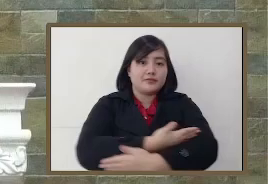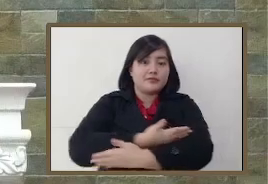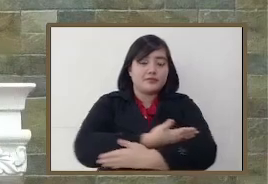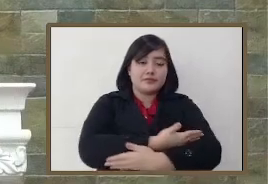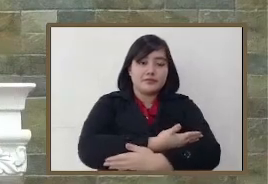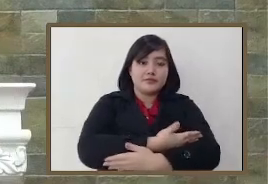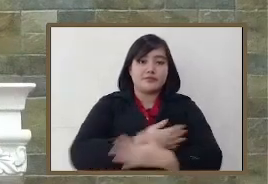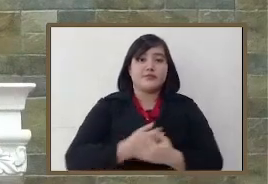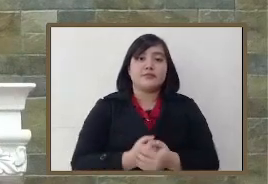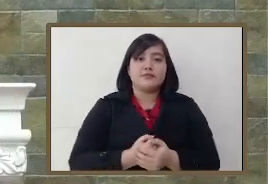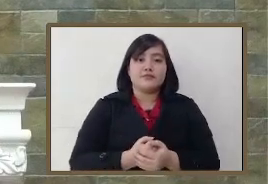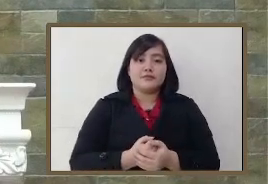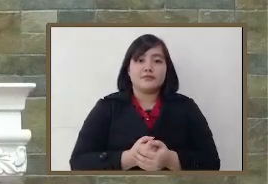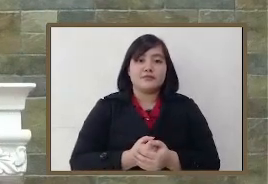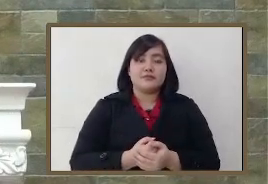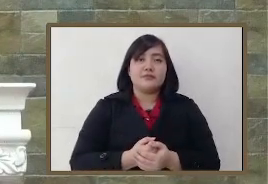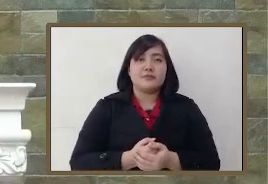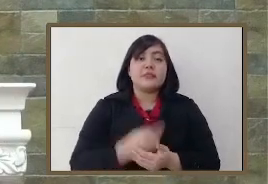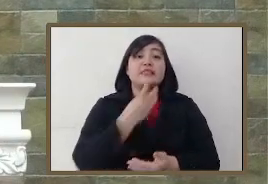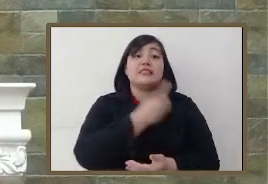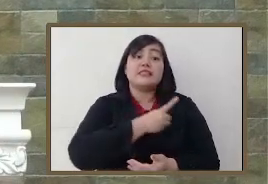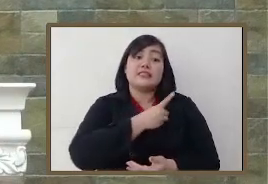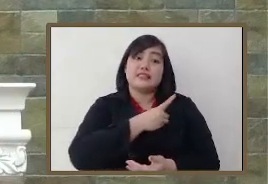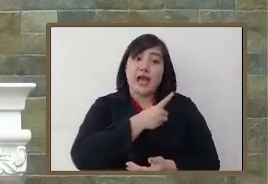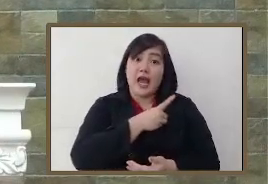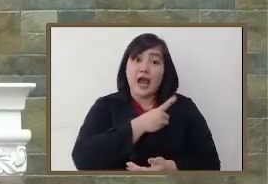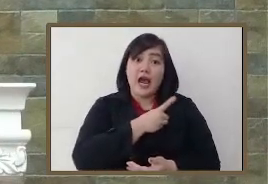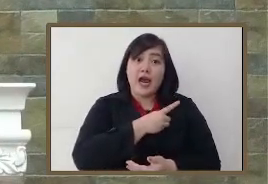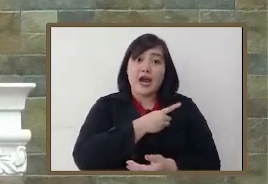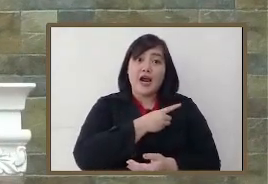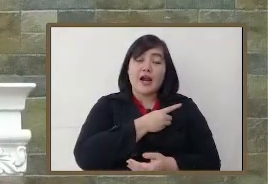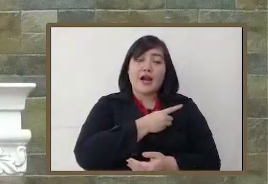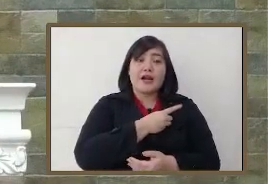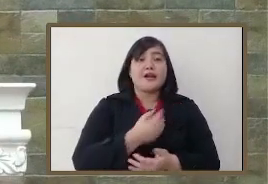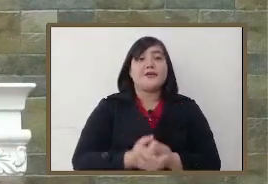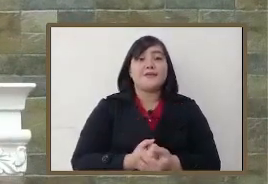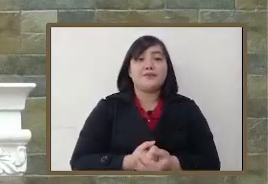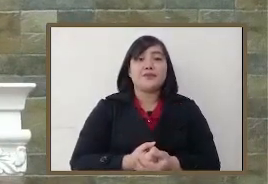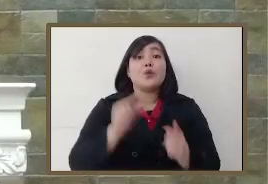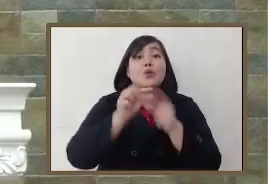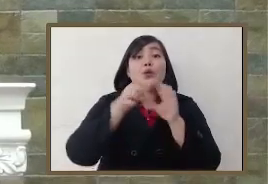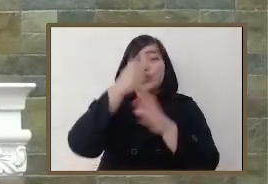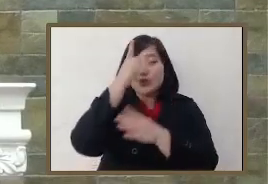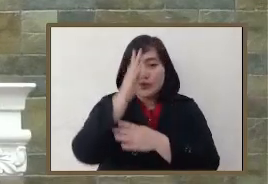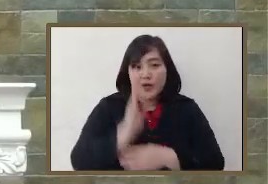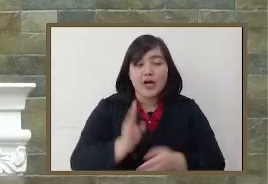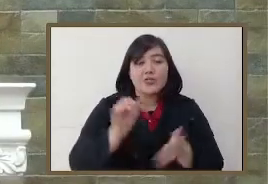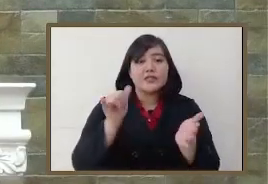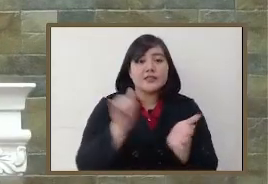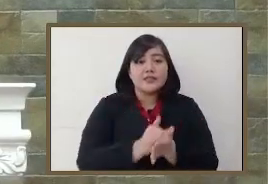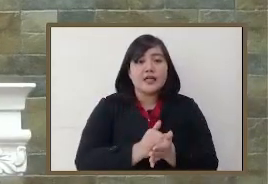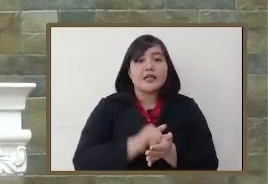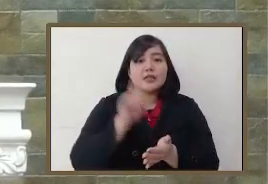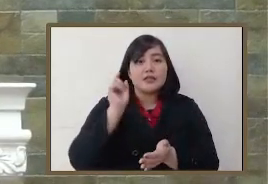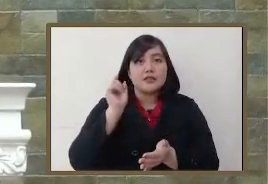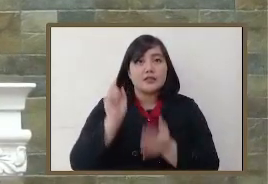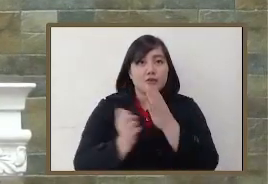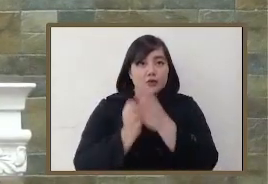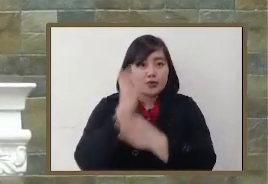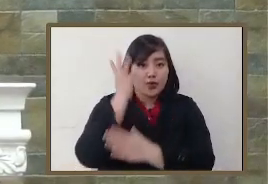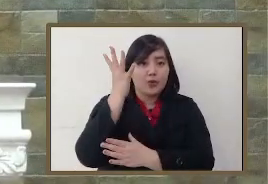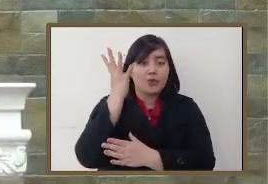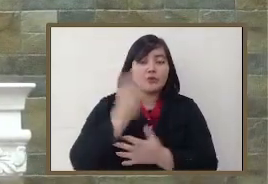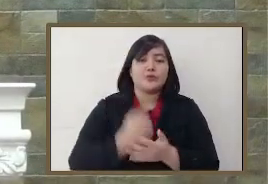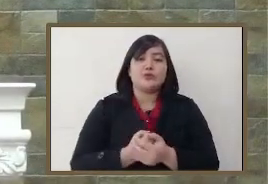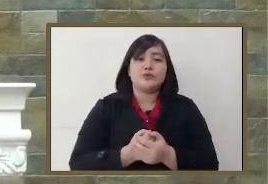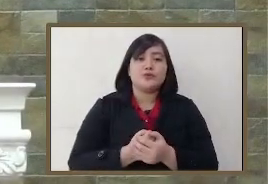what? Desire the what? That she may what? Grow thereby. Alright? Mga kapatid,